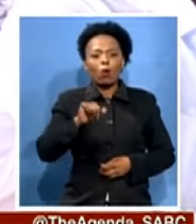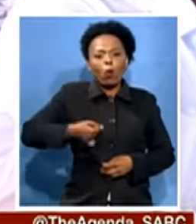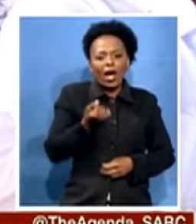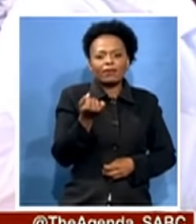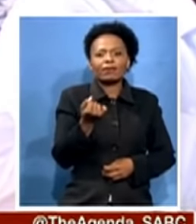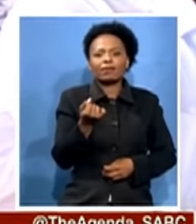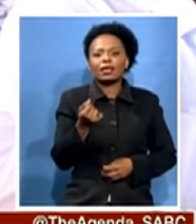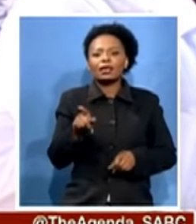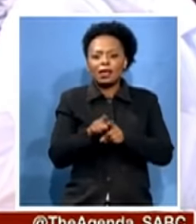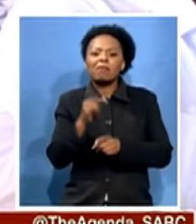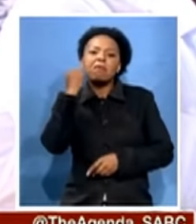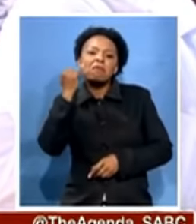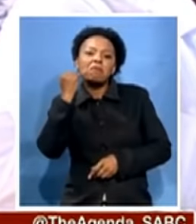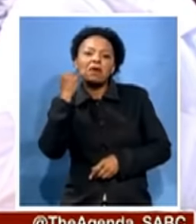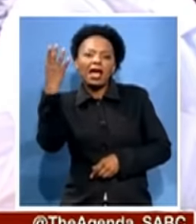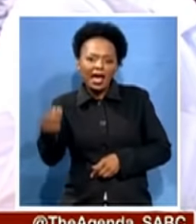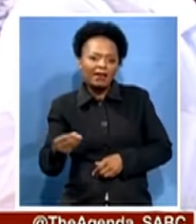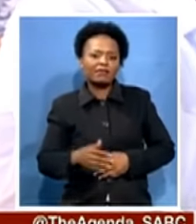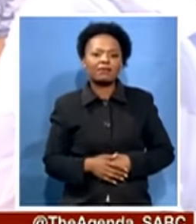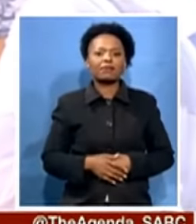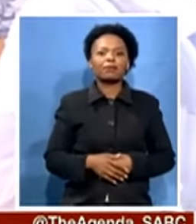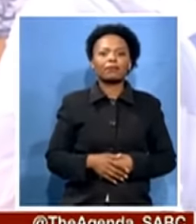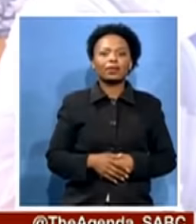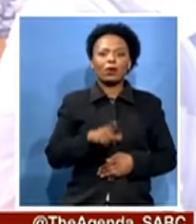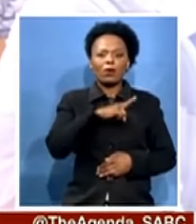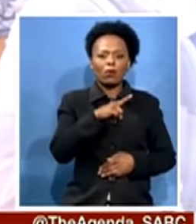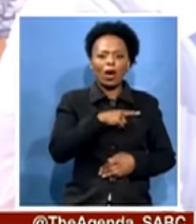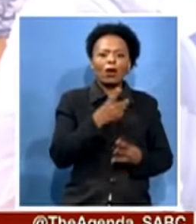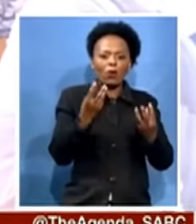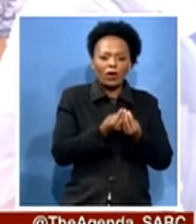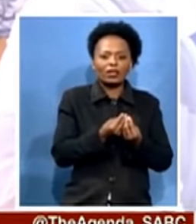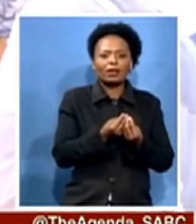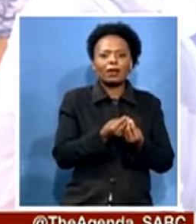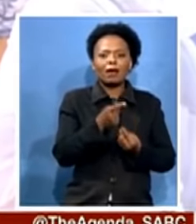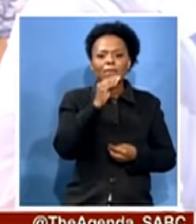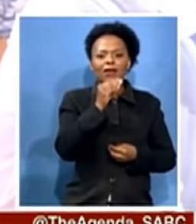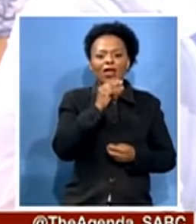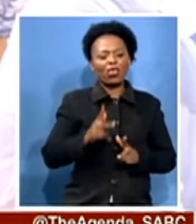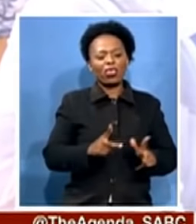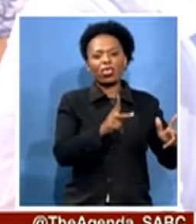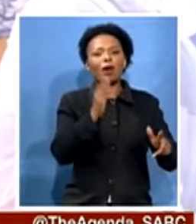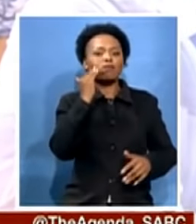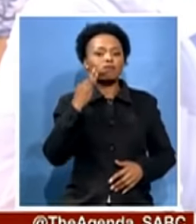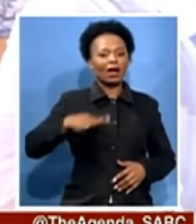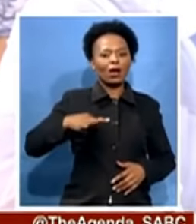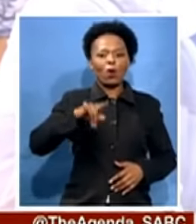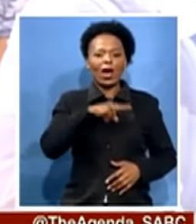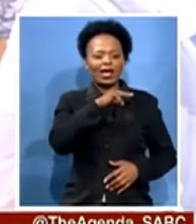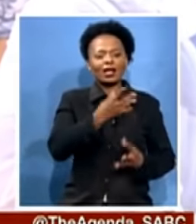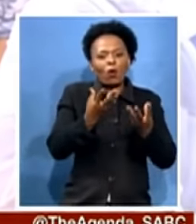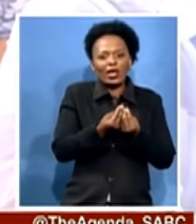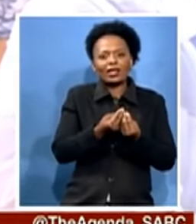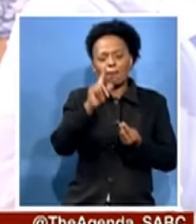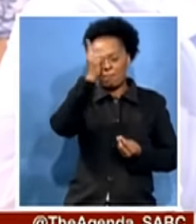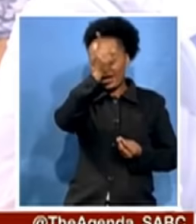ngoba uhamba nomuntu omnyama. Into ekhona ephilayo umuntu mayefuna nje